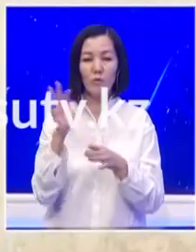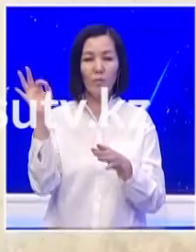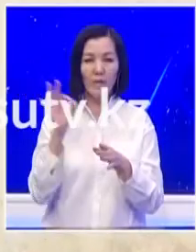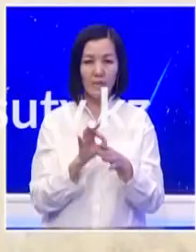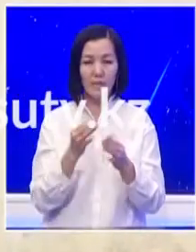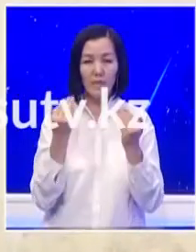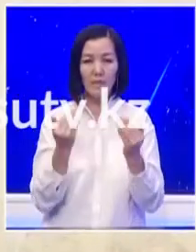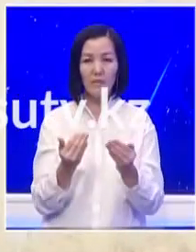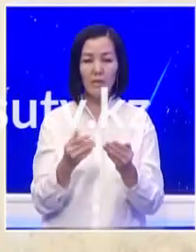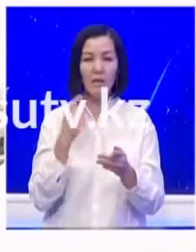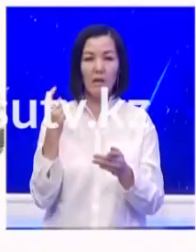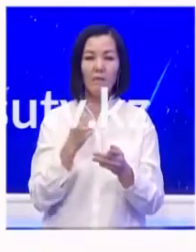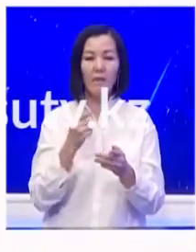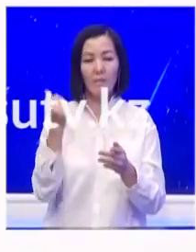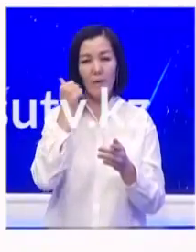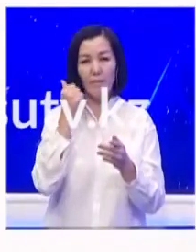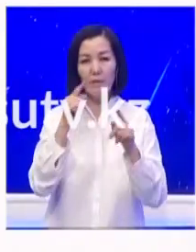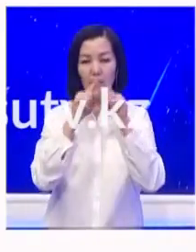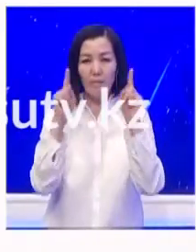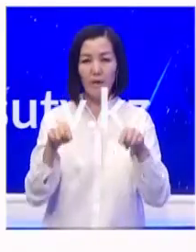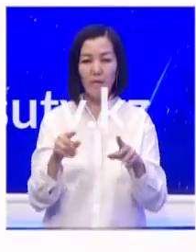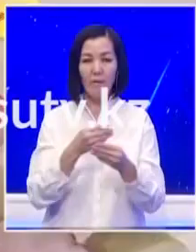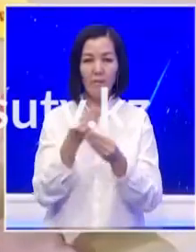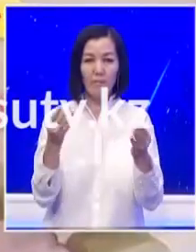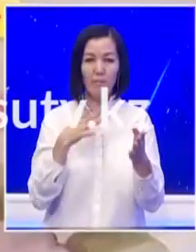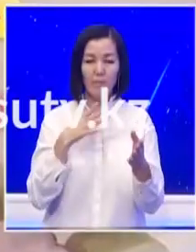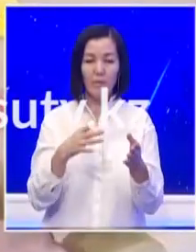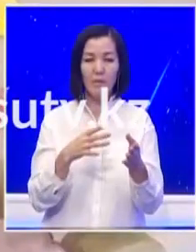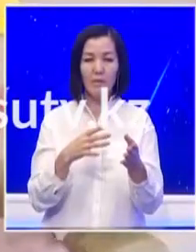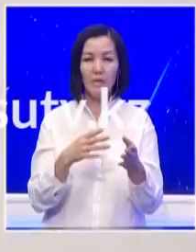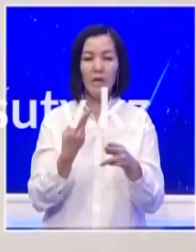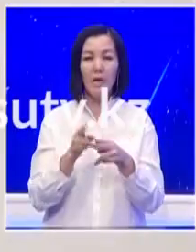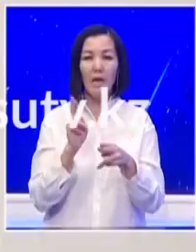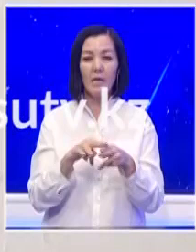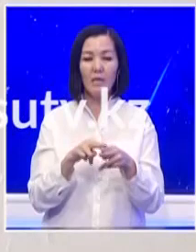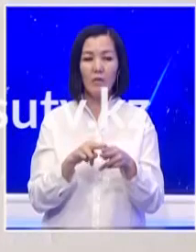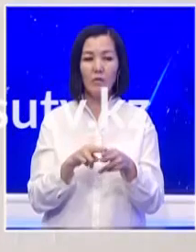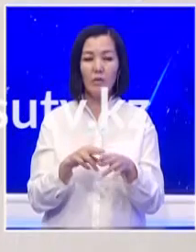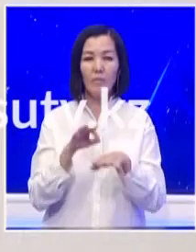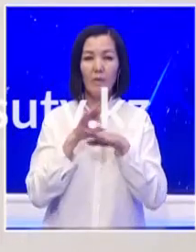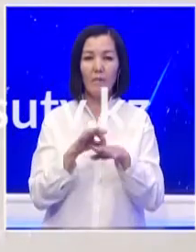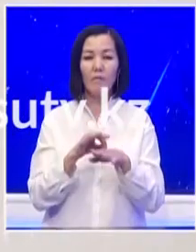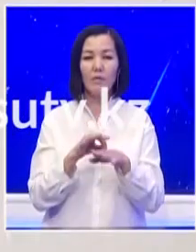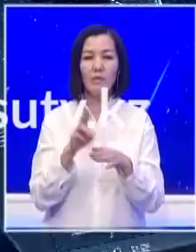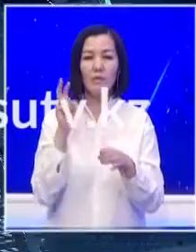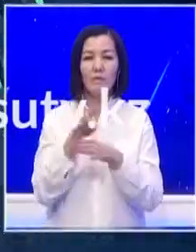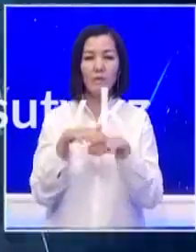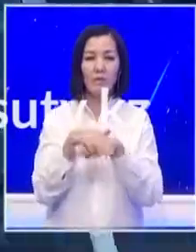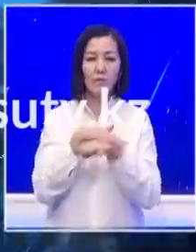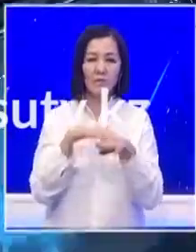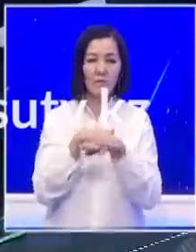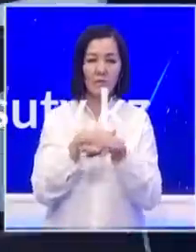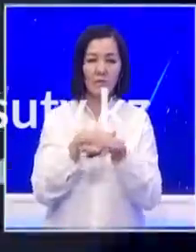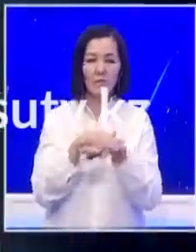100%. Домовладельцам вручены памятки о соблюдении правил пожарной безопасности, а также проводятся регулярные встречи с населением. Дамир